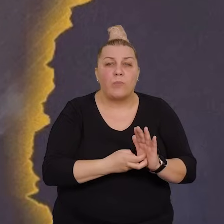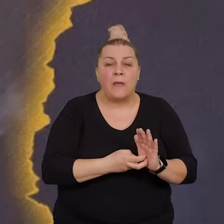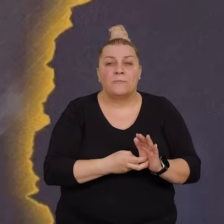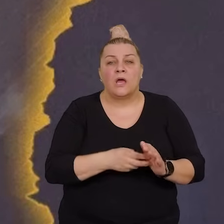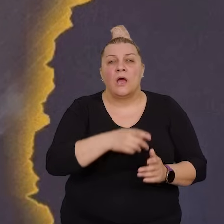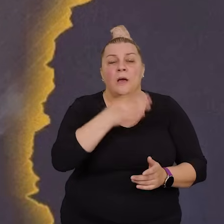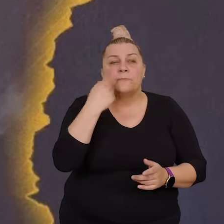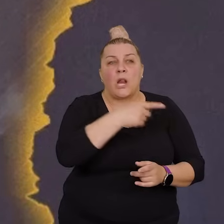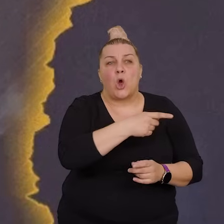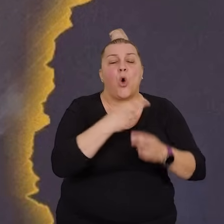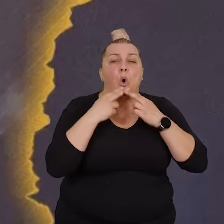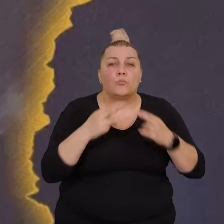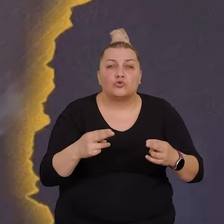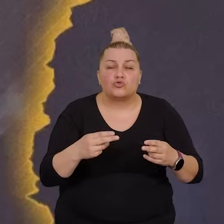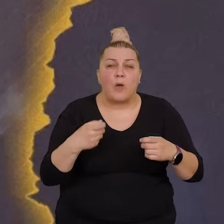optužbama